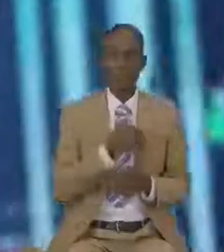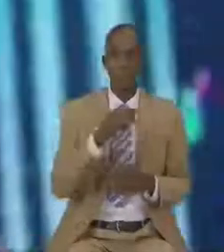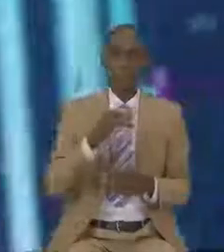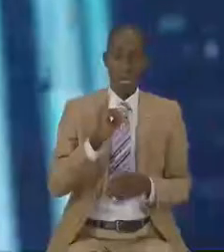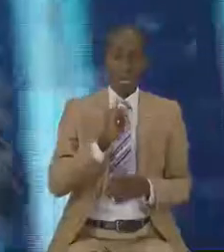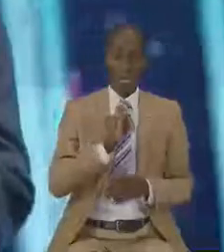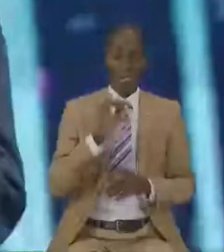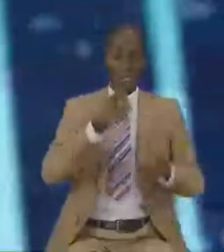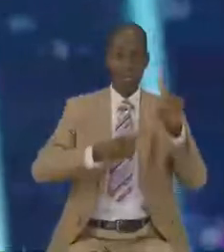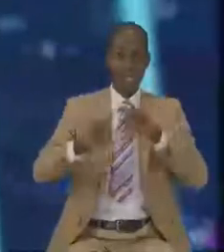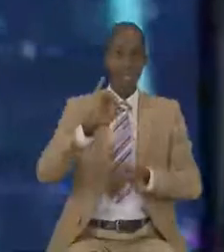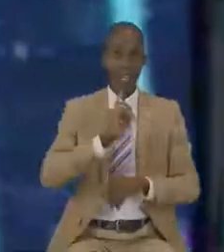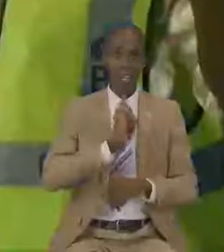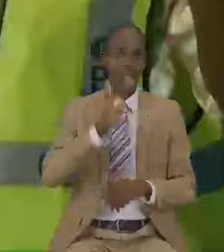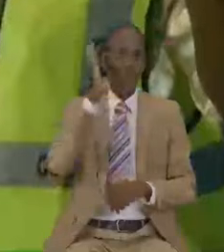Et